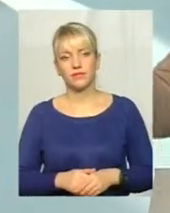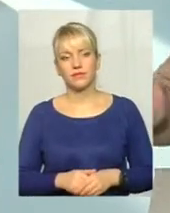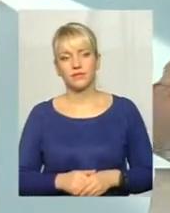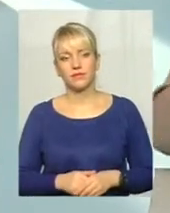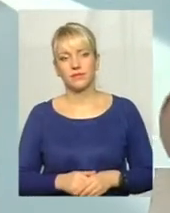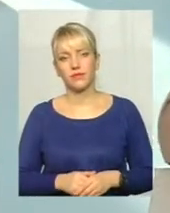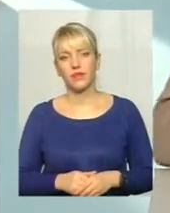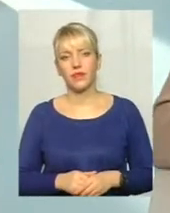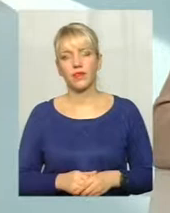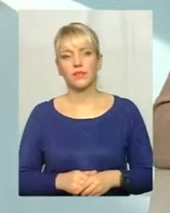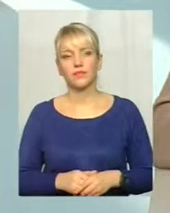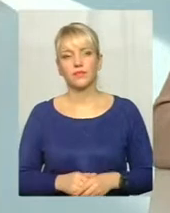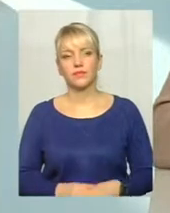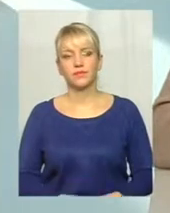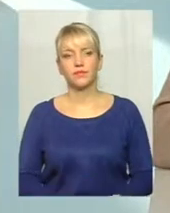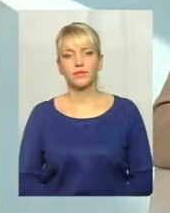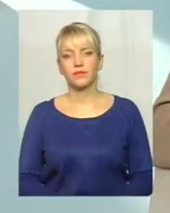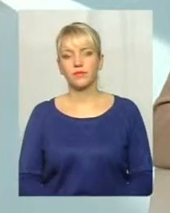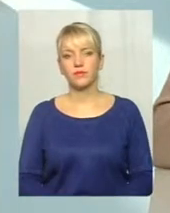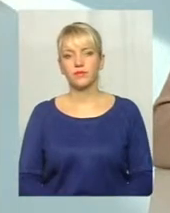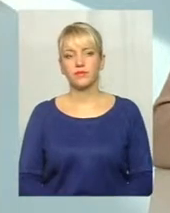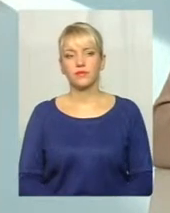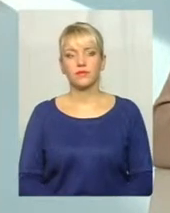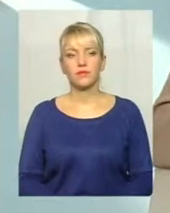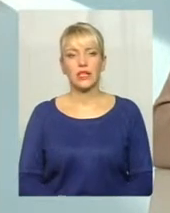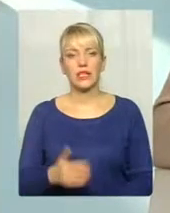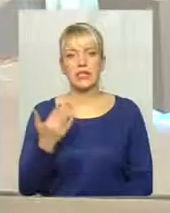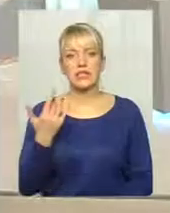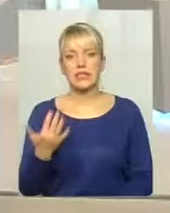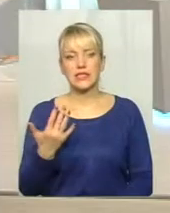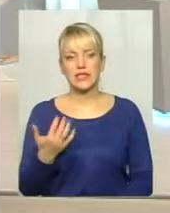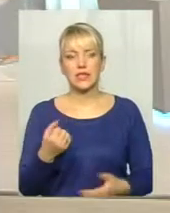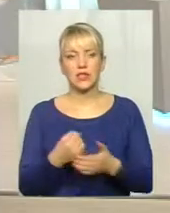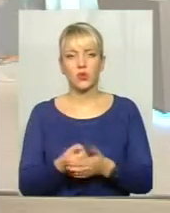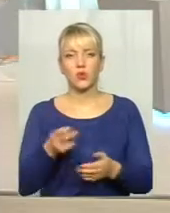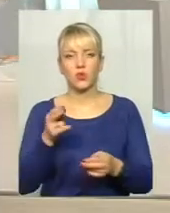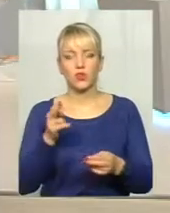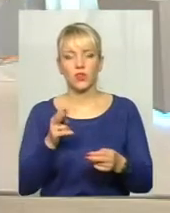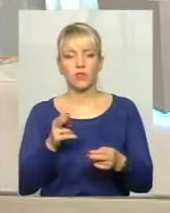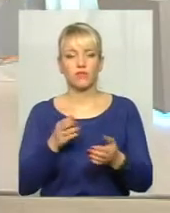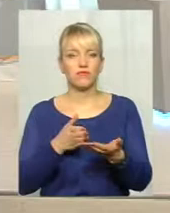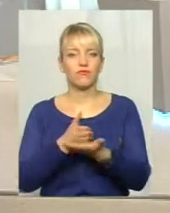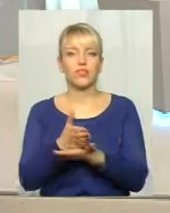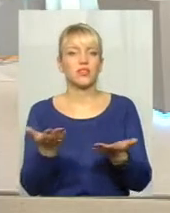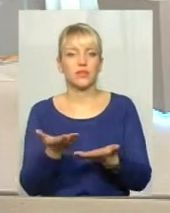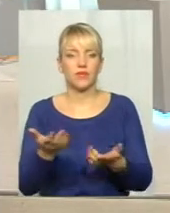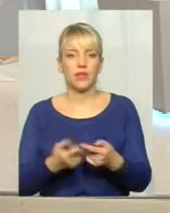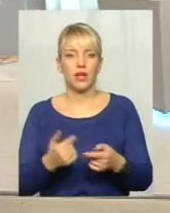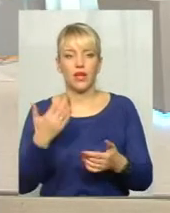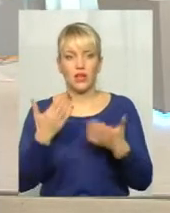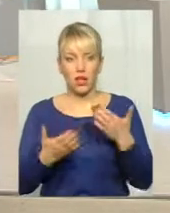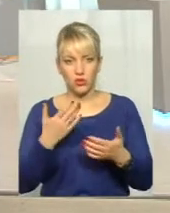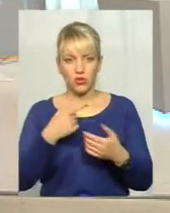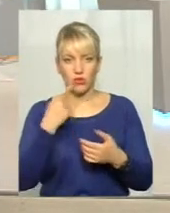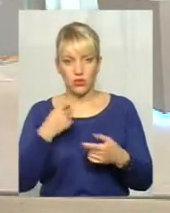кожен день. Неля, 30 секунд, будь ласка. Де той, ну, скільки до того кінця тунелю йти? Скільки? Як? Ну, якщо, скажімо